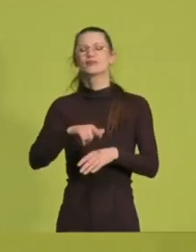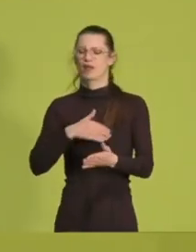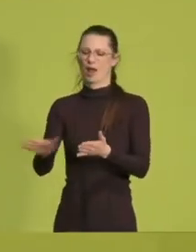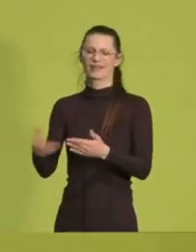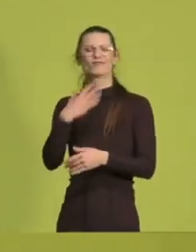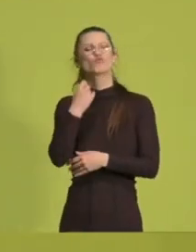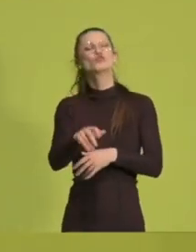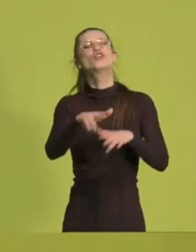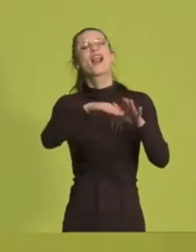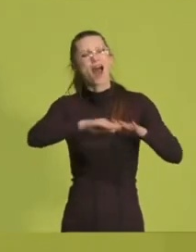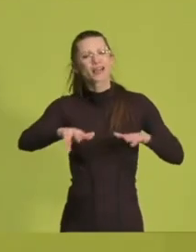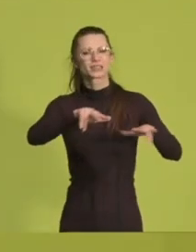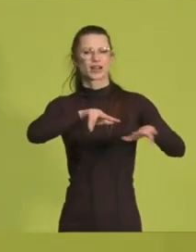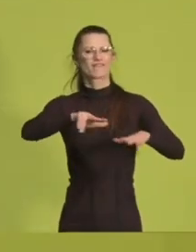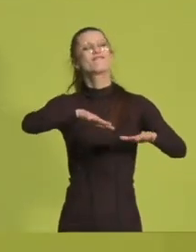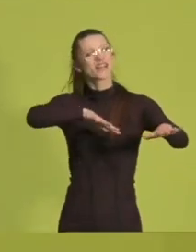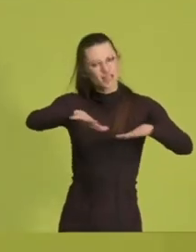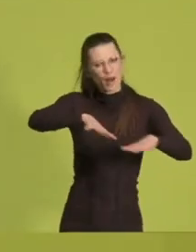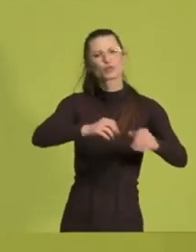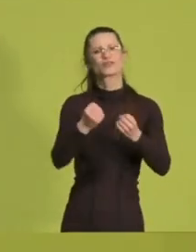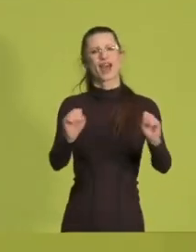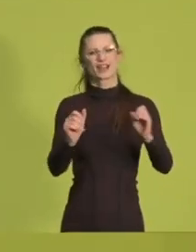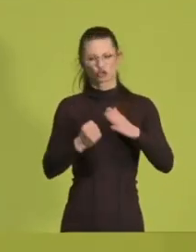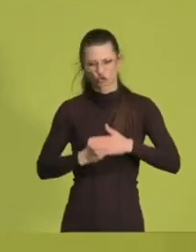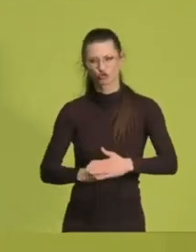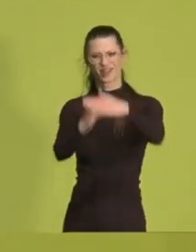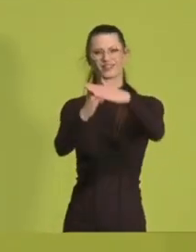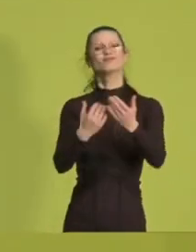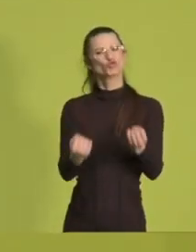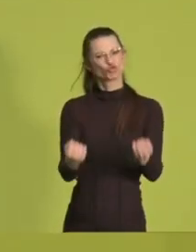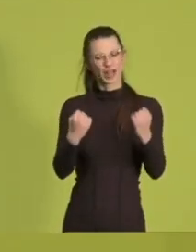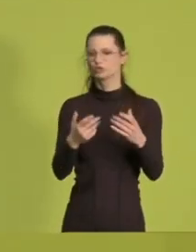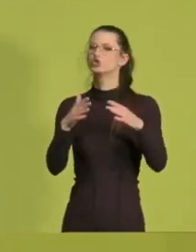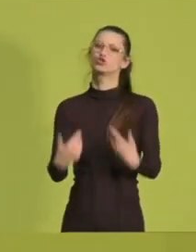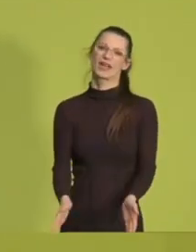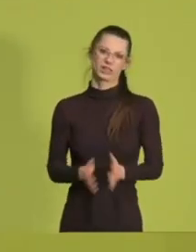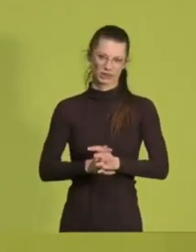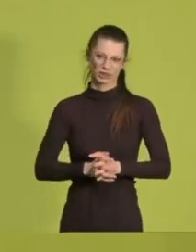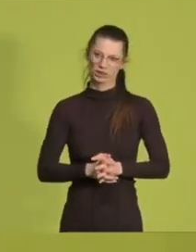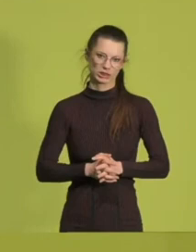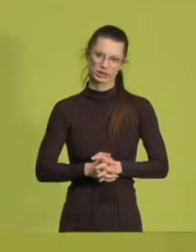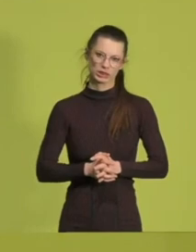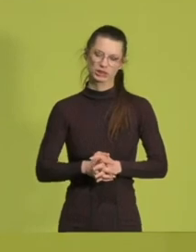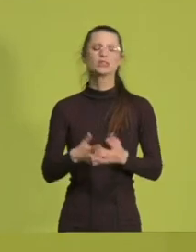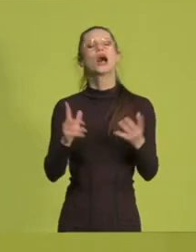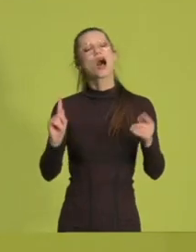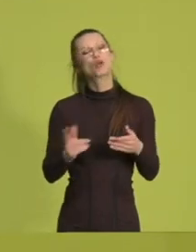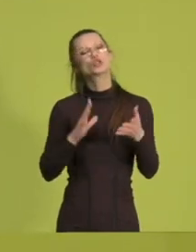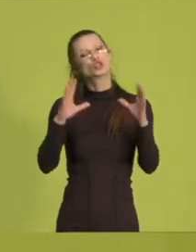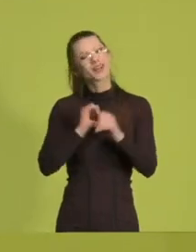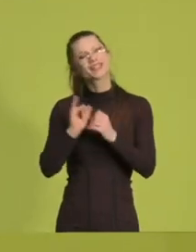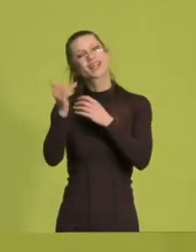Landesregierung, die die Versammlungsfreiheit stärkt und nicht schwächt. Doch auch sonst steht die